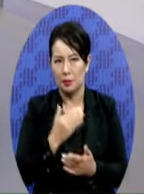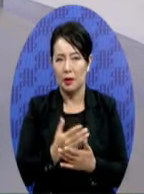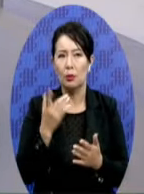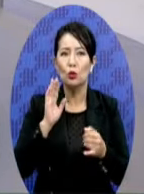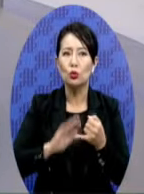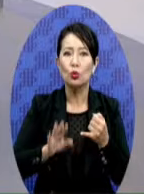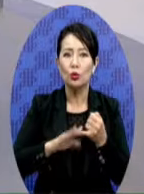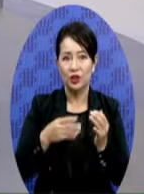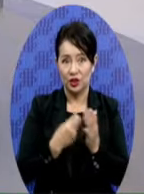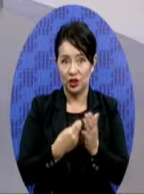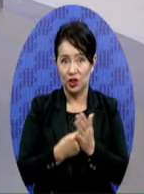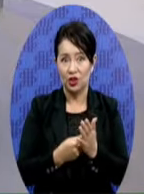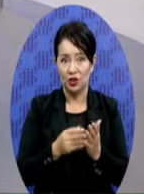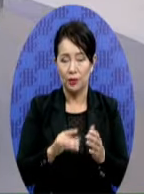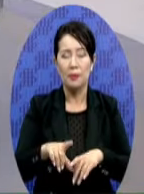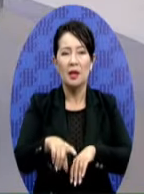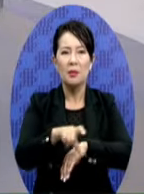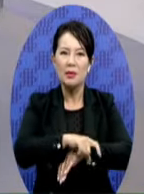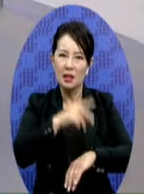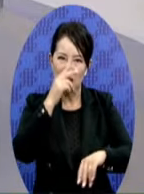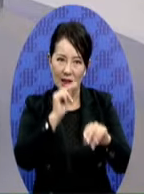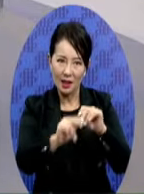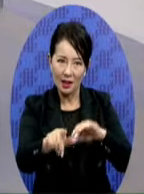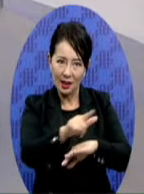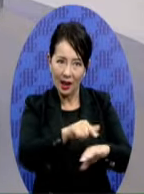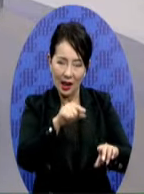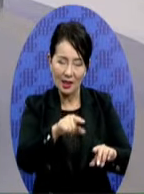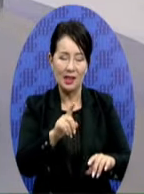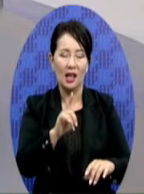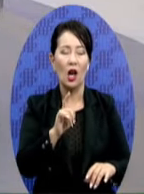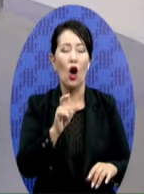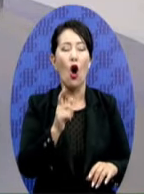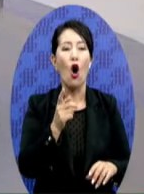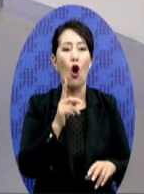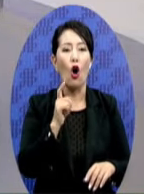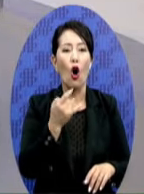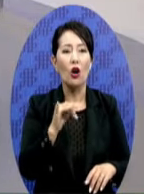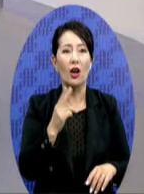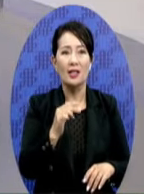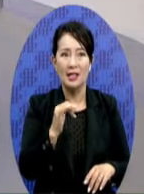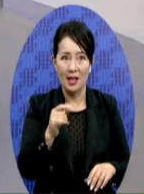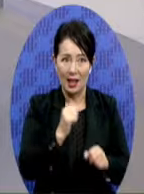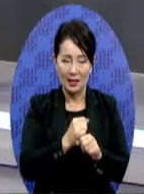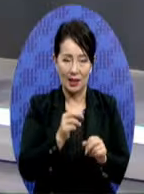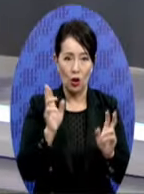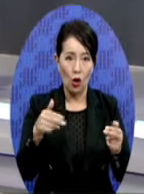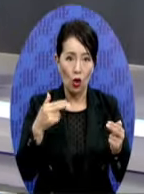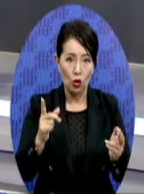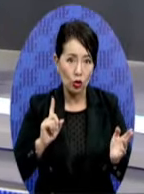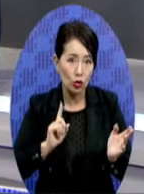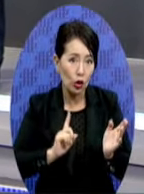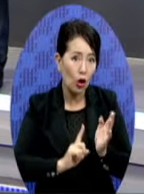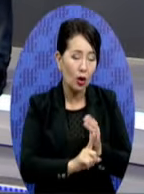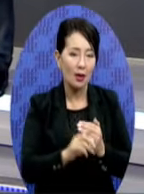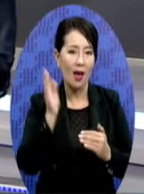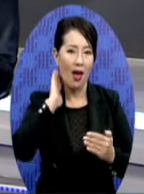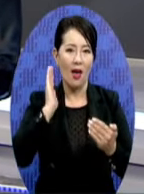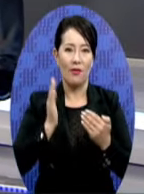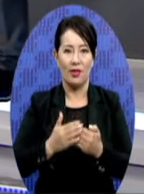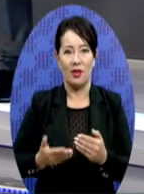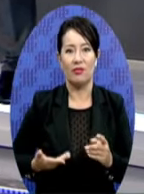бол одоо энэ мэрэгжлийн хэлтийн ерхий газрын 20 цэрийн хяналтын хэлтийн дарга одоо ингээд албан өрөөндөө авилга авсан. За энийг одоо авилга